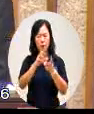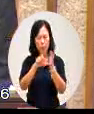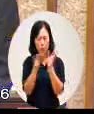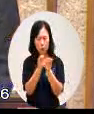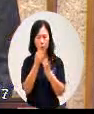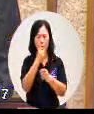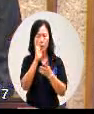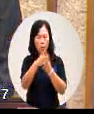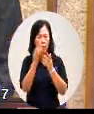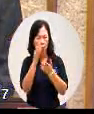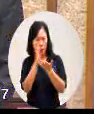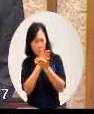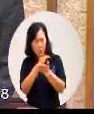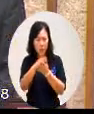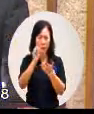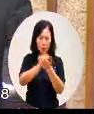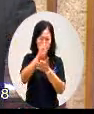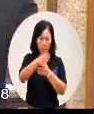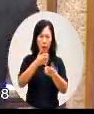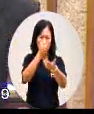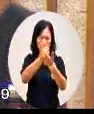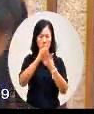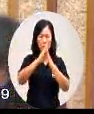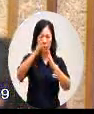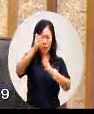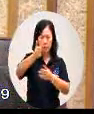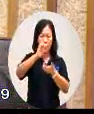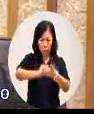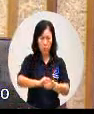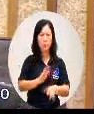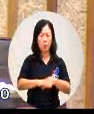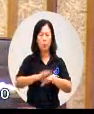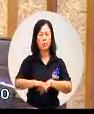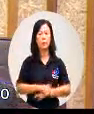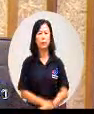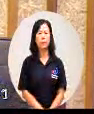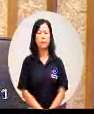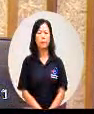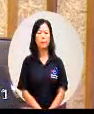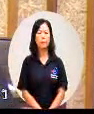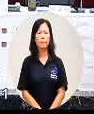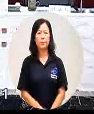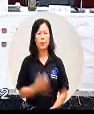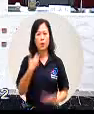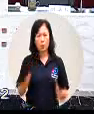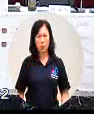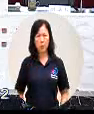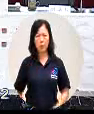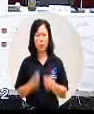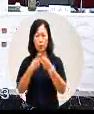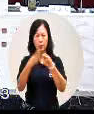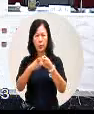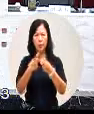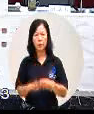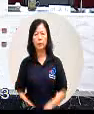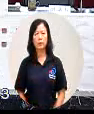会完成一个评估报告，那前请市长来核定，谢谢。 好、哦，好，休息十分钟啊、哦。